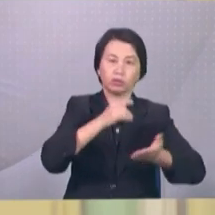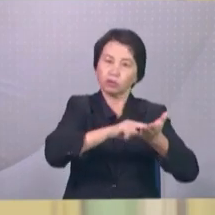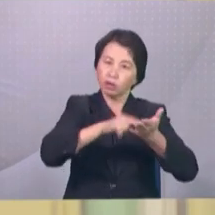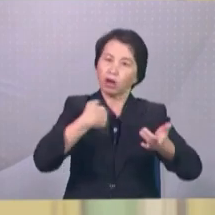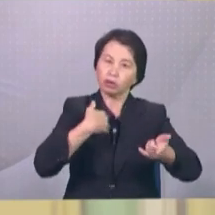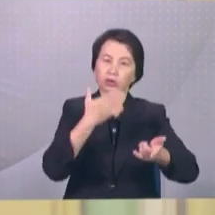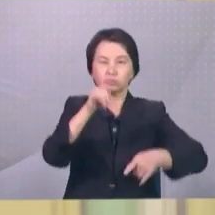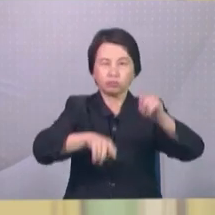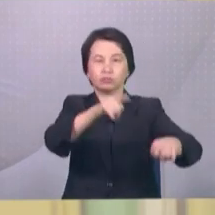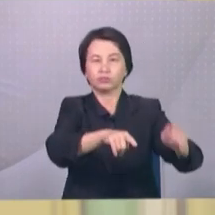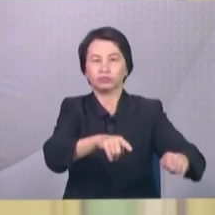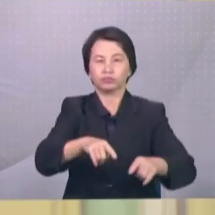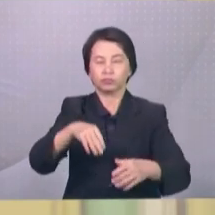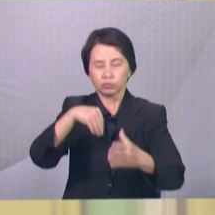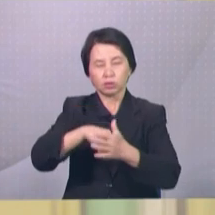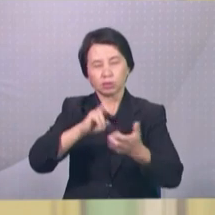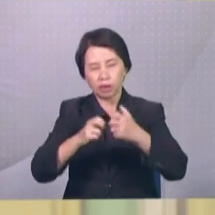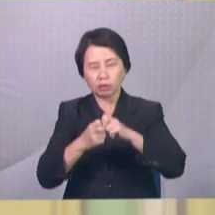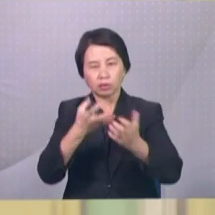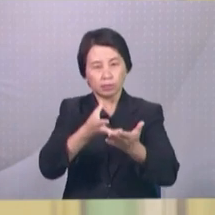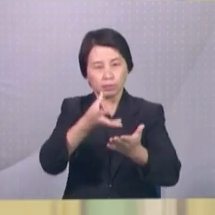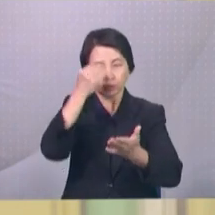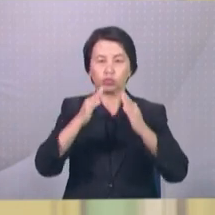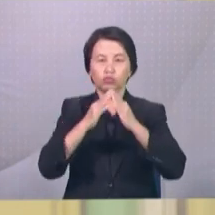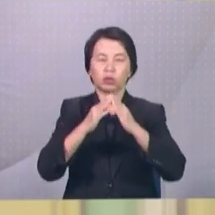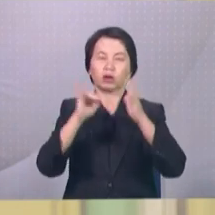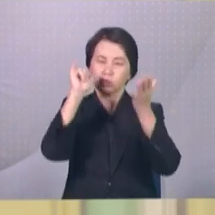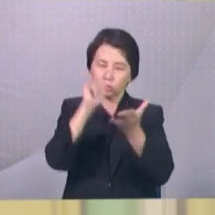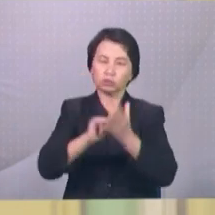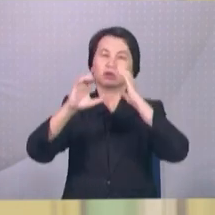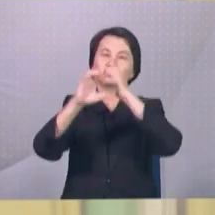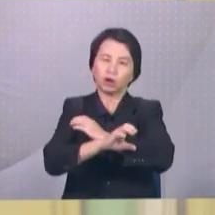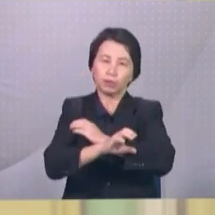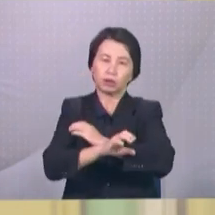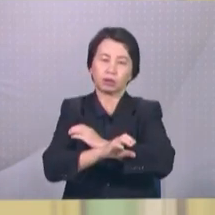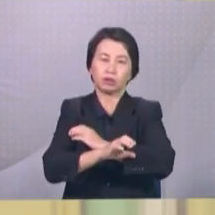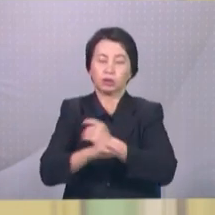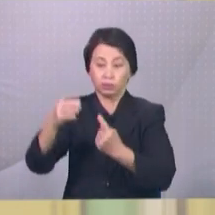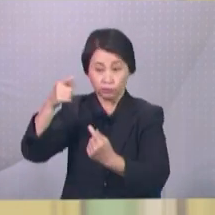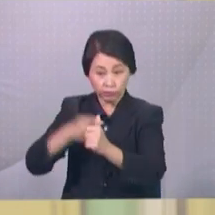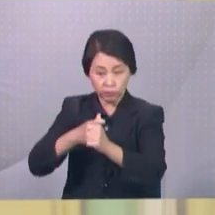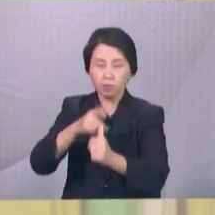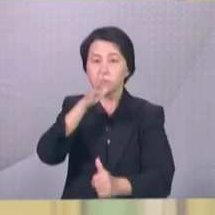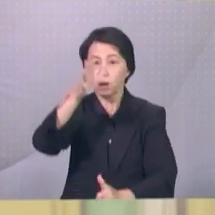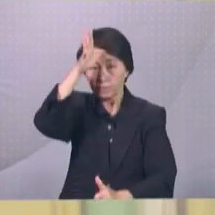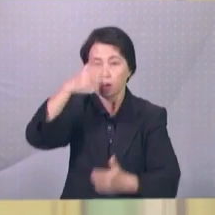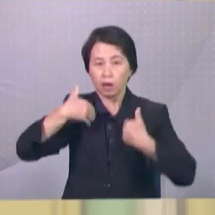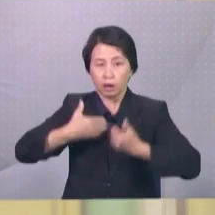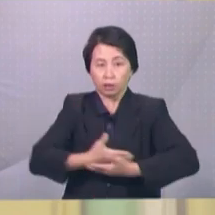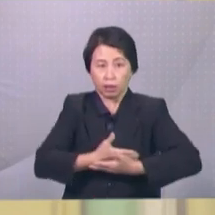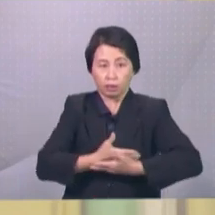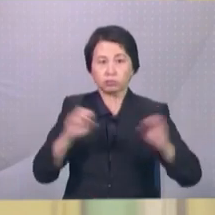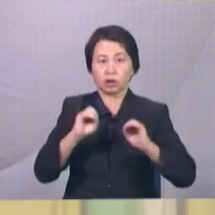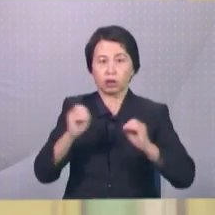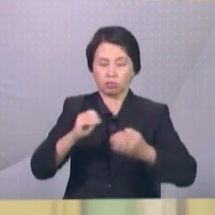ini, pengajaran di rumah ini merupakan satu cabaran, ya, untuk pertama sekali ibu bapa yang anak-anak mereka tidak